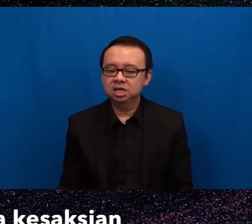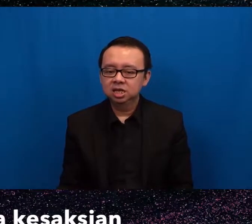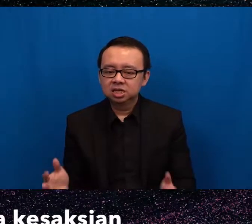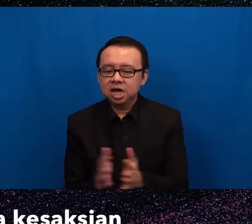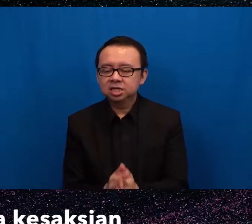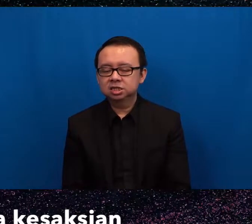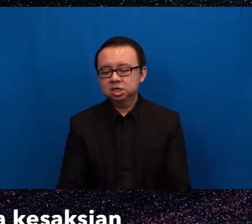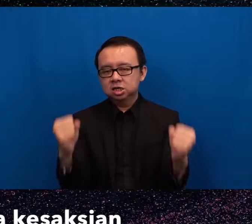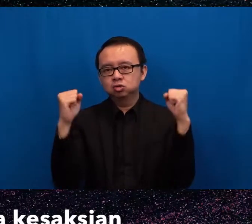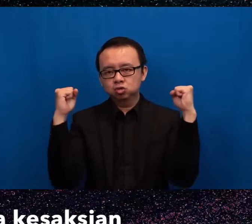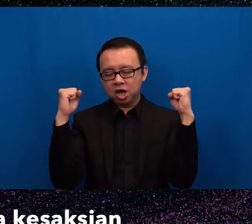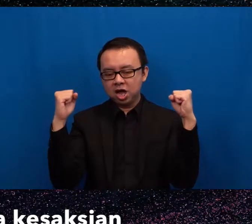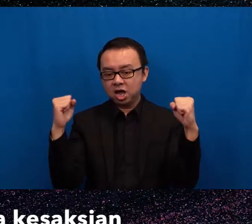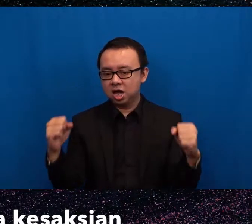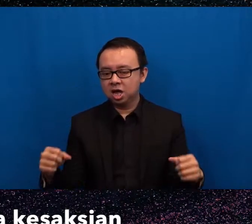tertinggi, dan